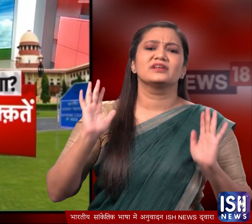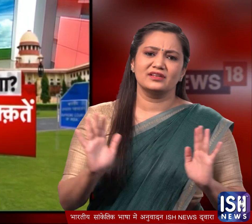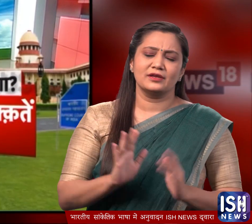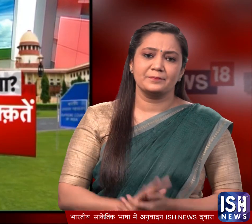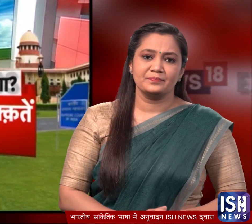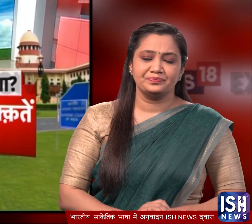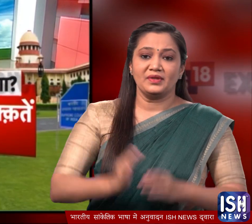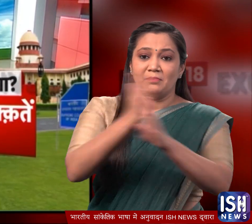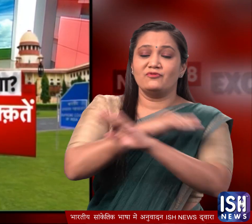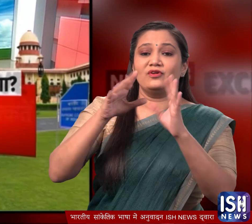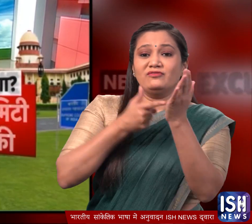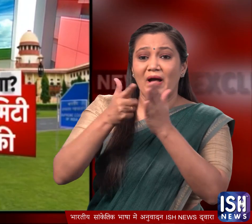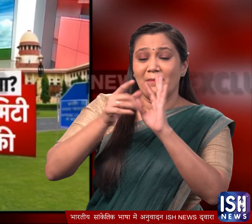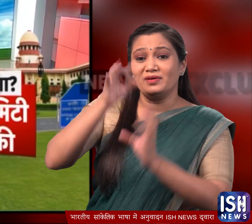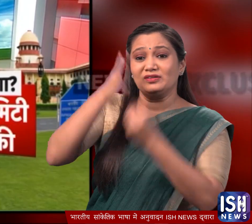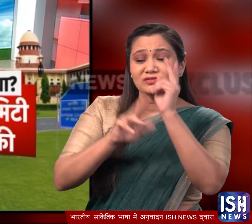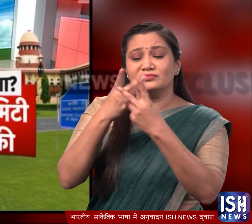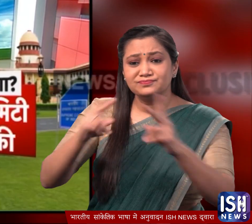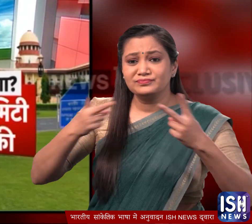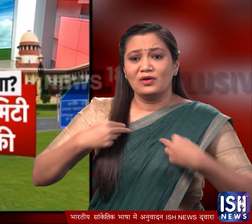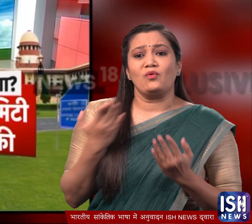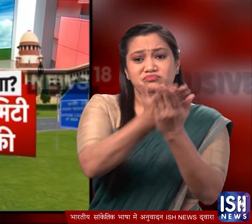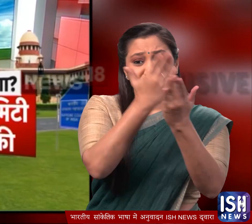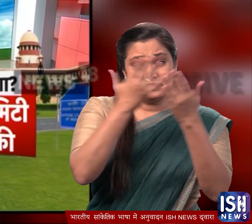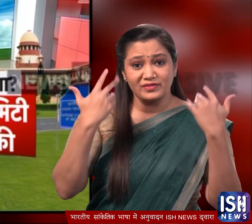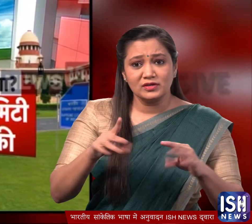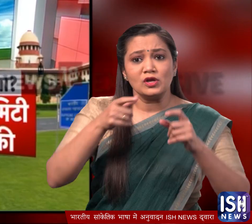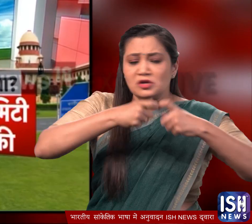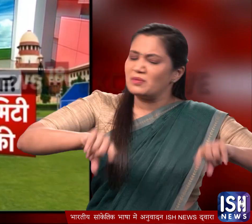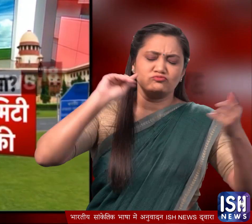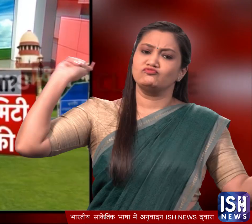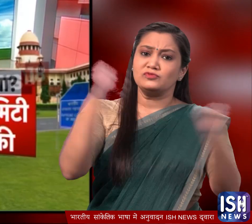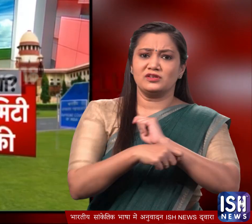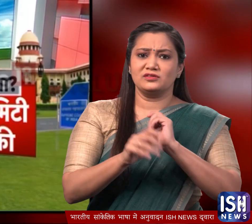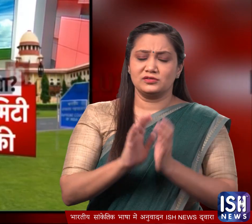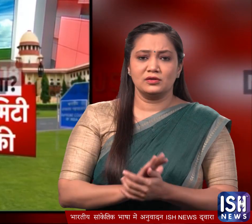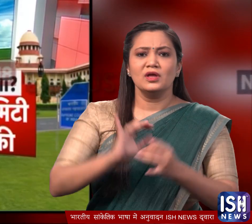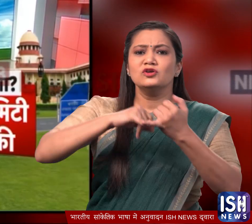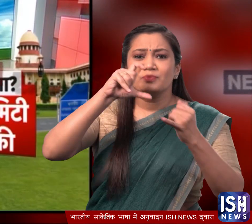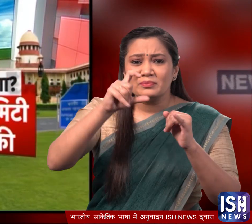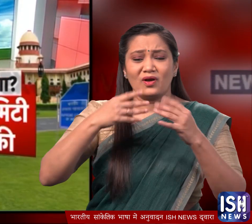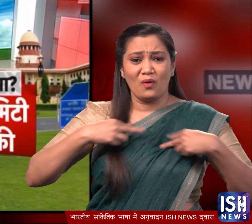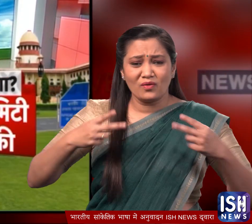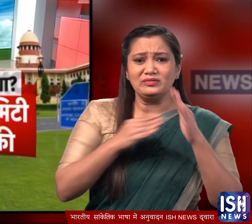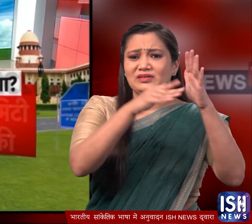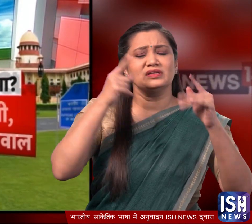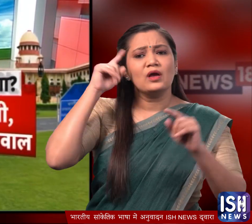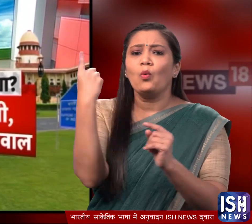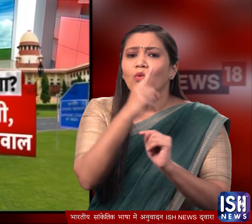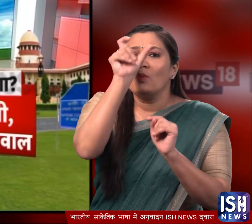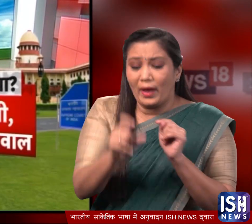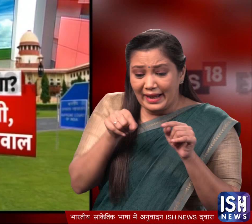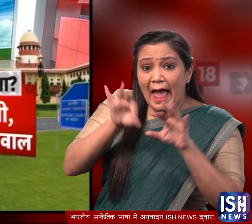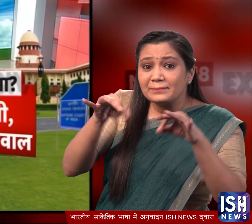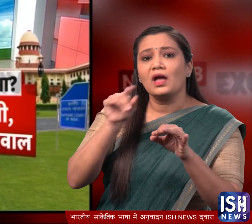सामने आएगी। इससे पहले कुछ किसान संगठनों की ओर से अदालत में दायर याचिका में पूरी कमेटी को बदलने की मांग की गई, लेकिन सुप्रीम कोर्ट ने